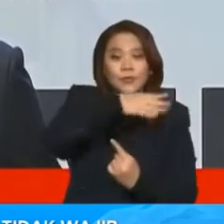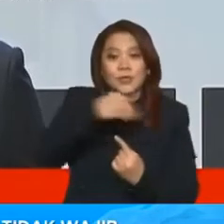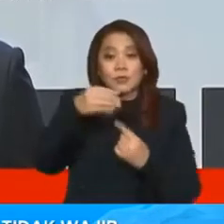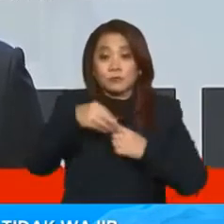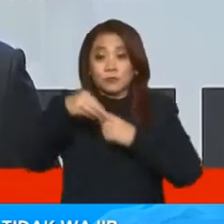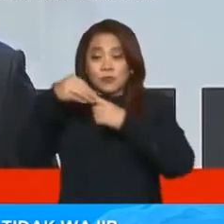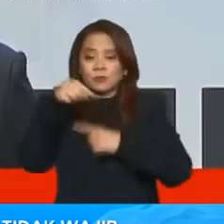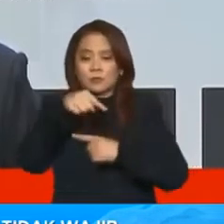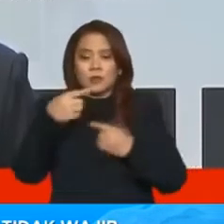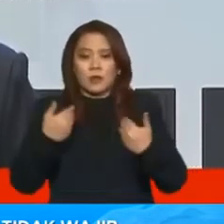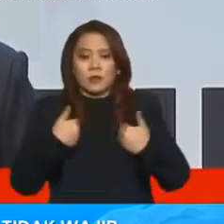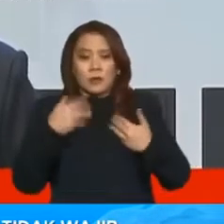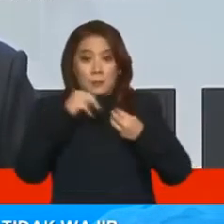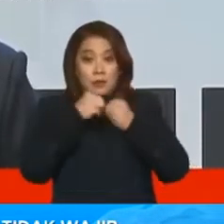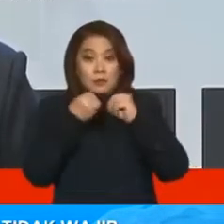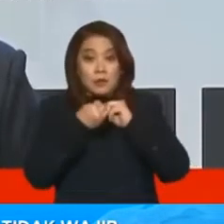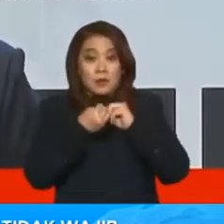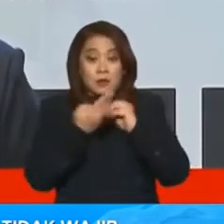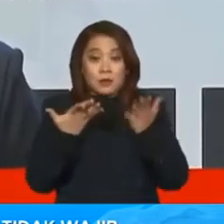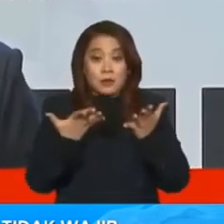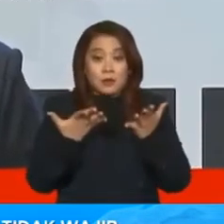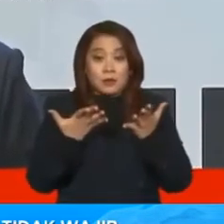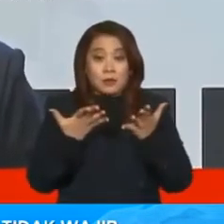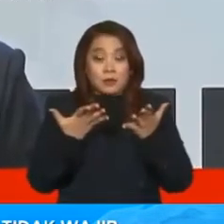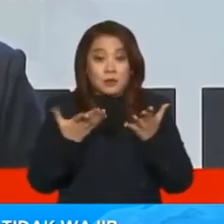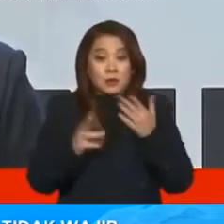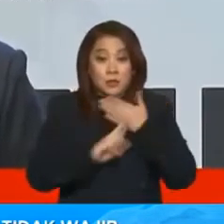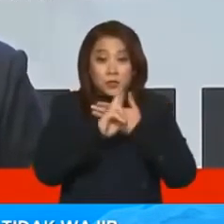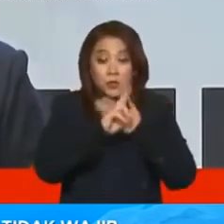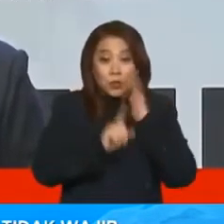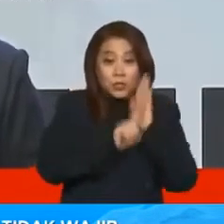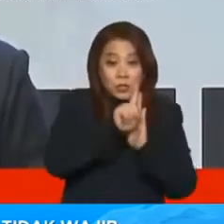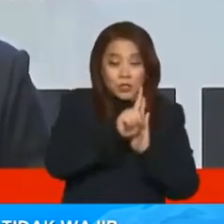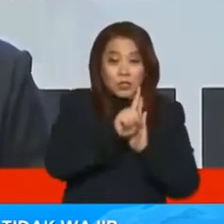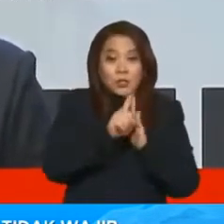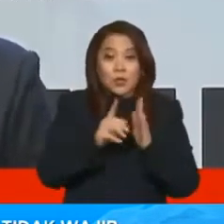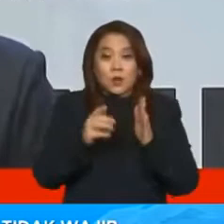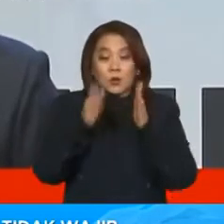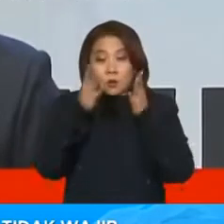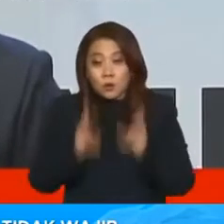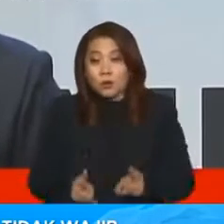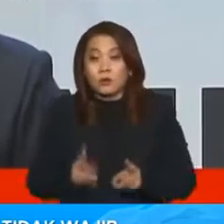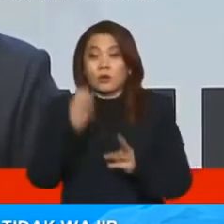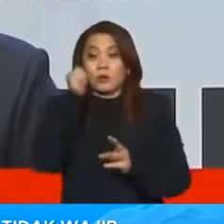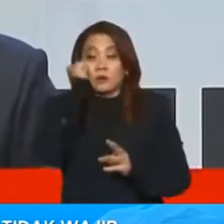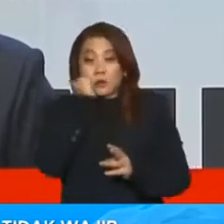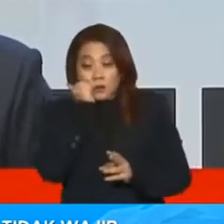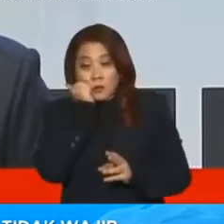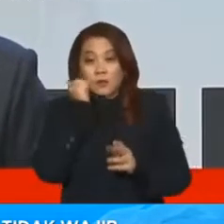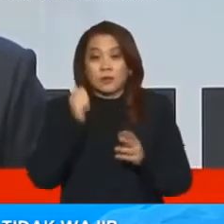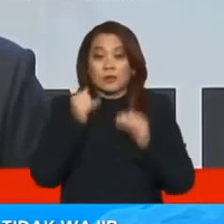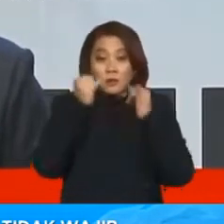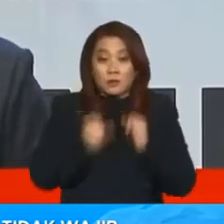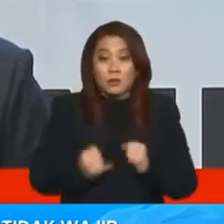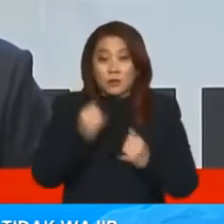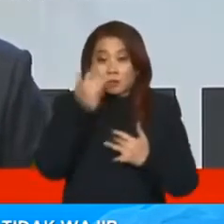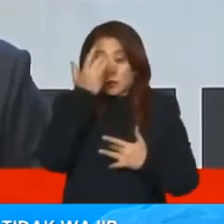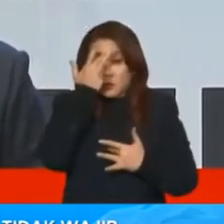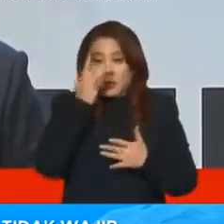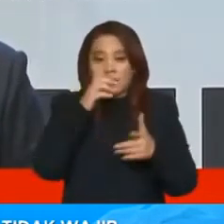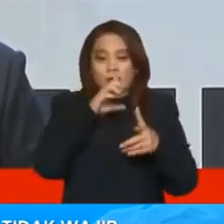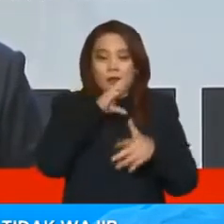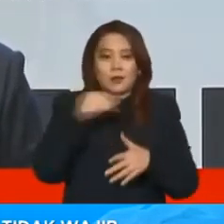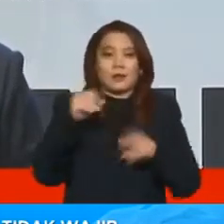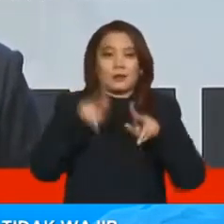mereka yang berisiko tinggi seperti warga Mask kanak-kanak dan individu immunocompromise setelah itu kerajaan